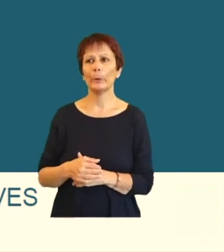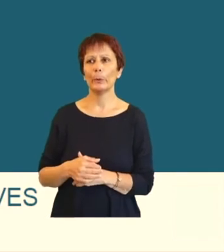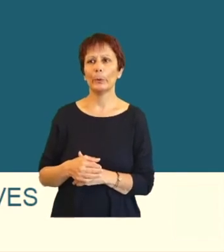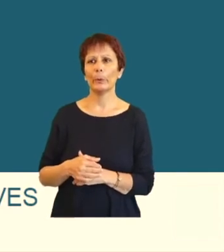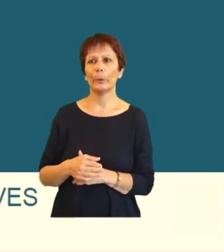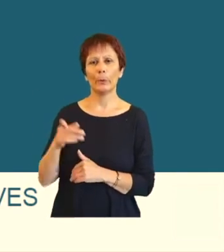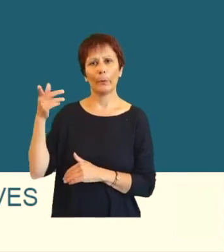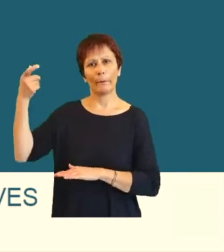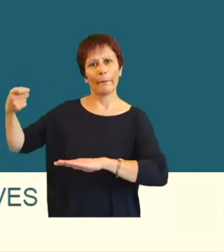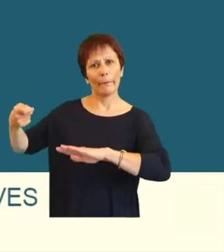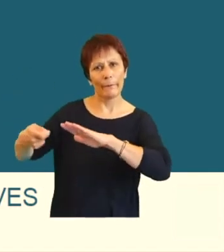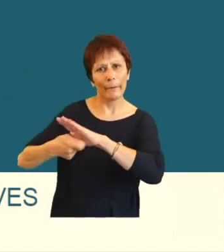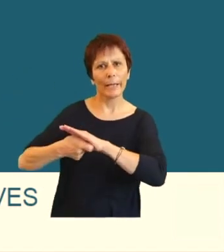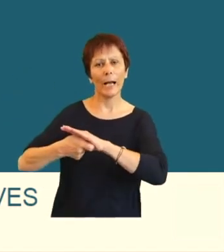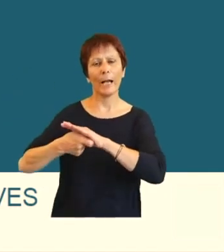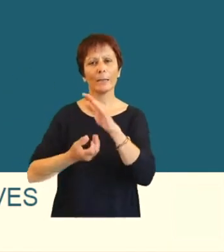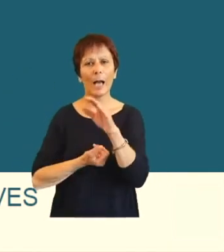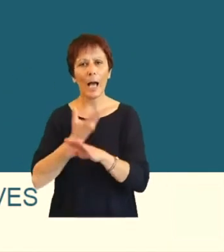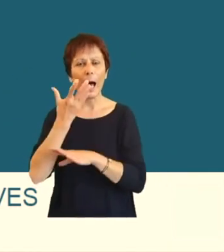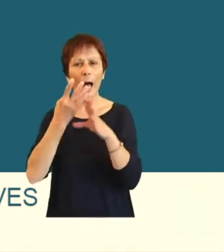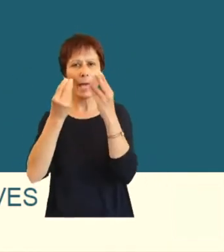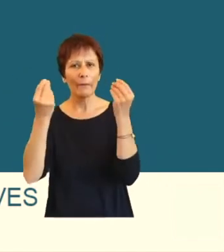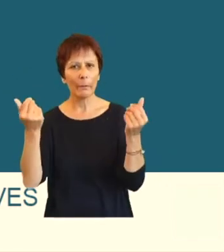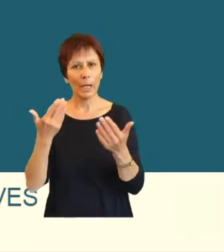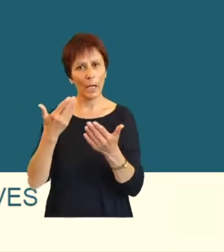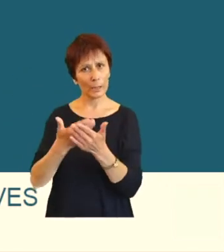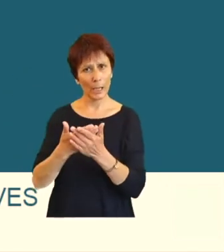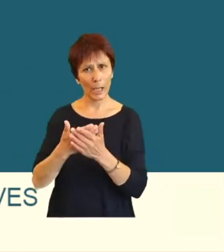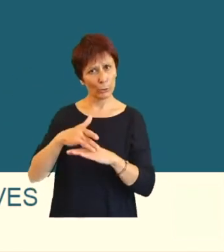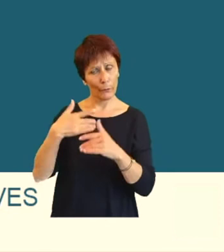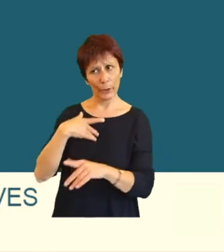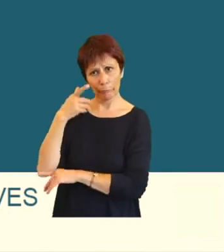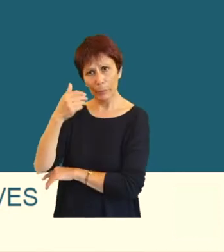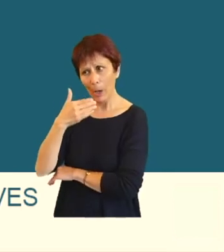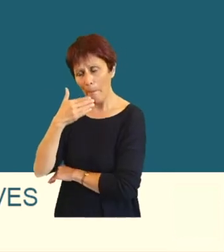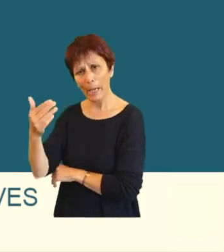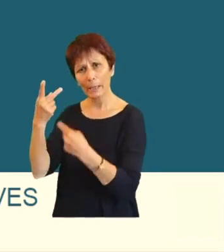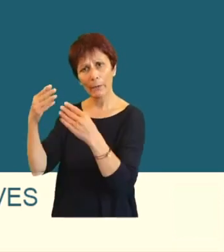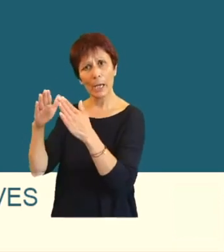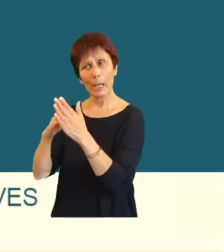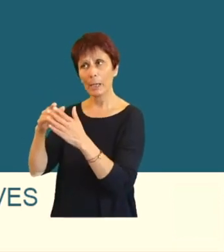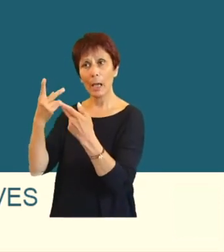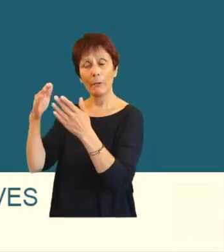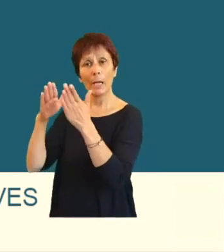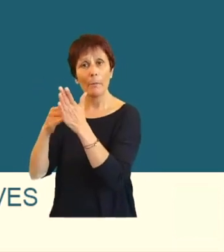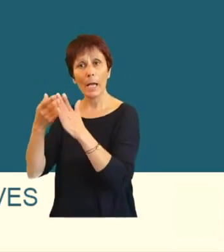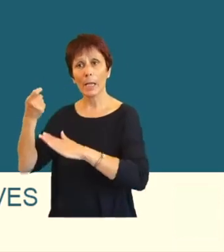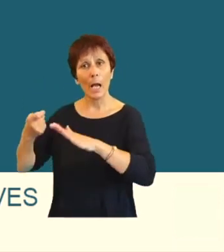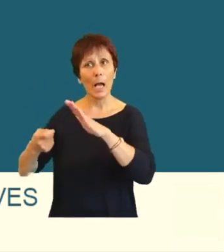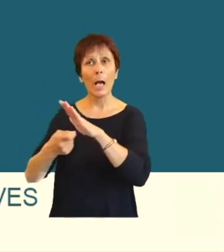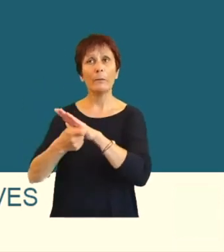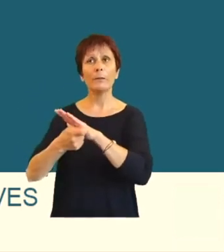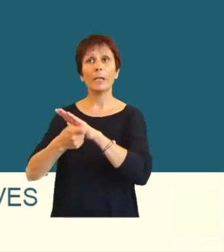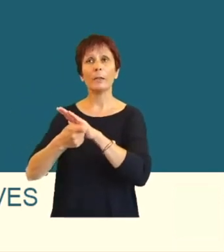qu'il finance les arts éphémères, et je l'en ai largement remercié. La ville de Marseille finance les arts éphémères